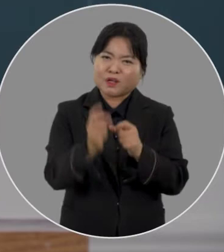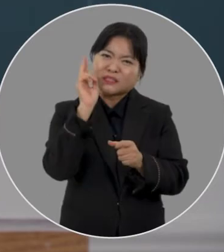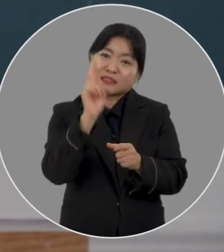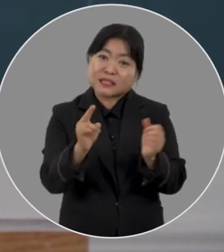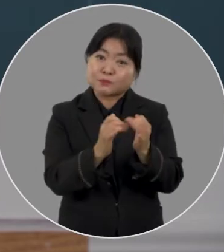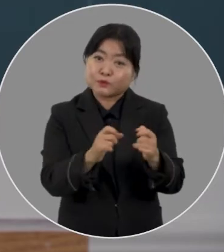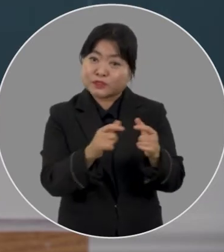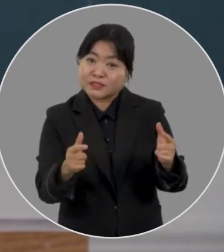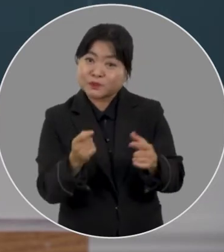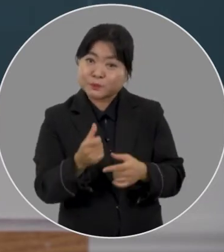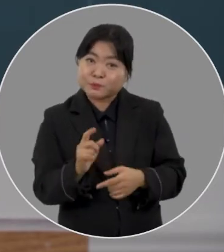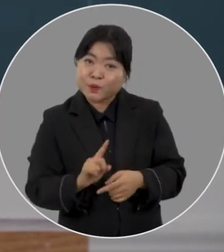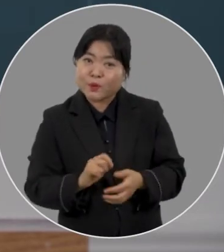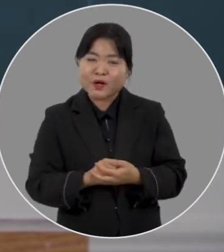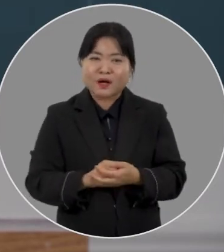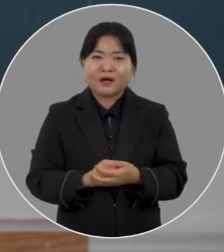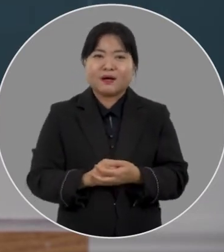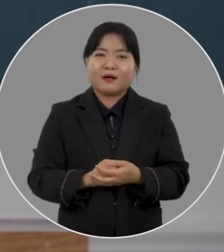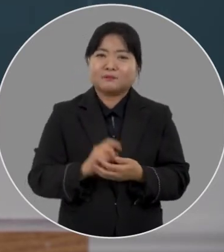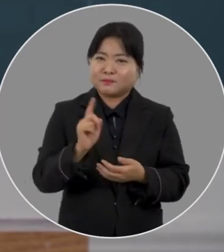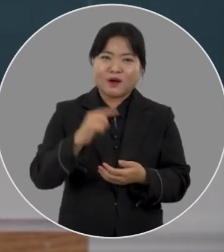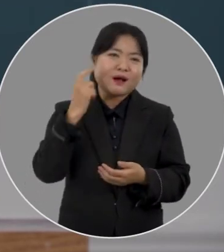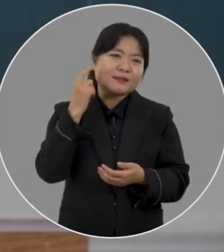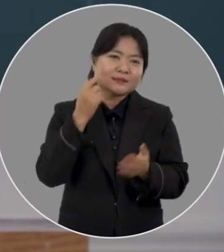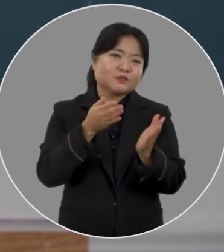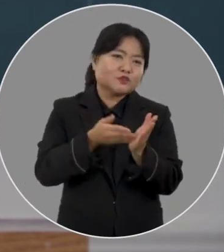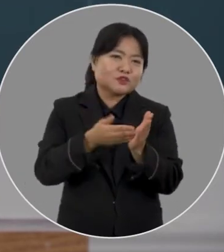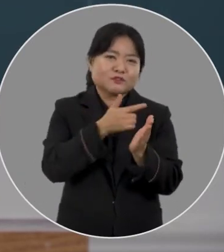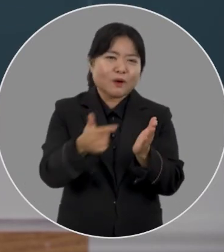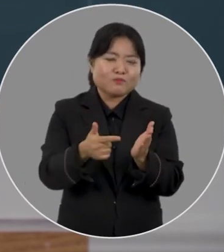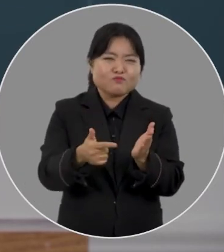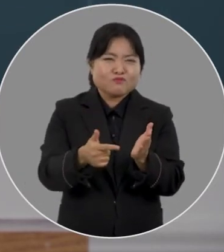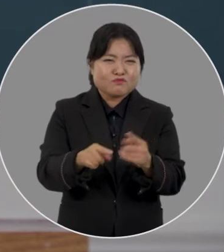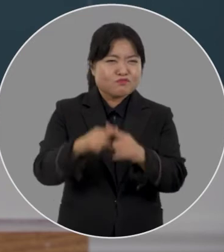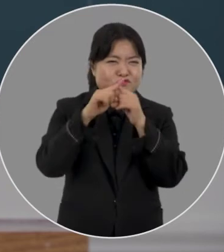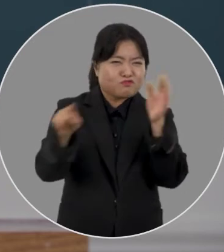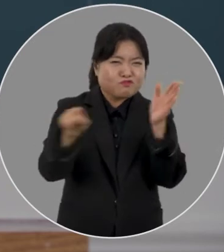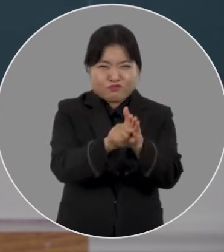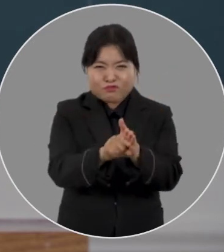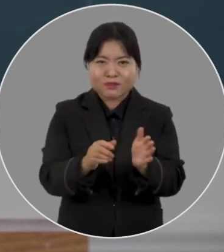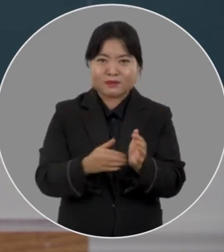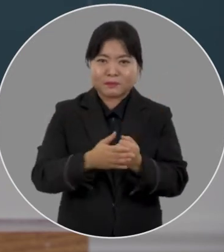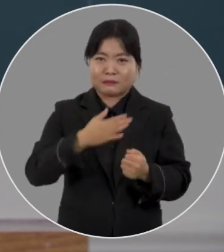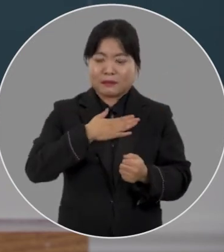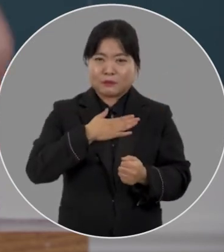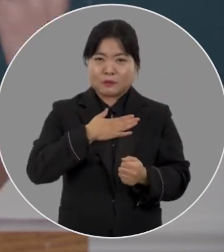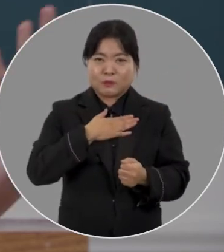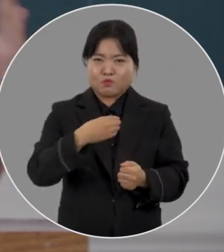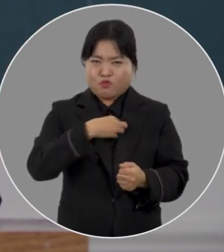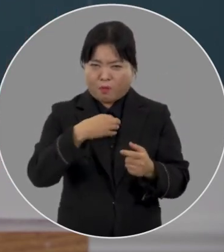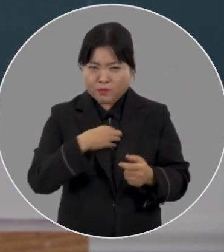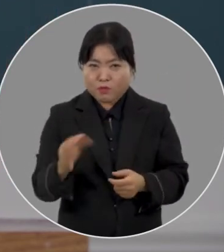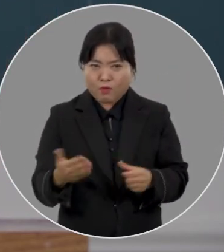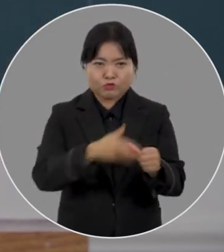극단적이신 분들은 좀 가짜 뉴스를 너무 맹신하신 나머지 본인에게도 위협이 되고